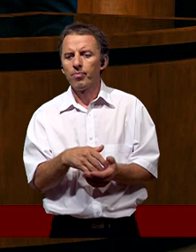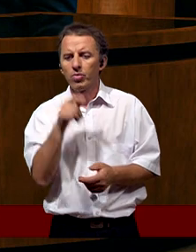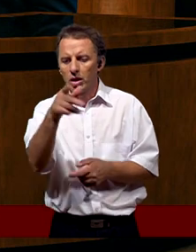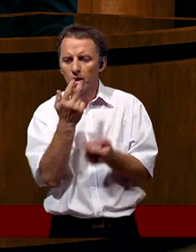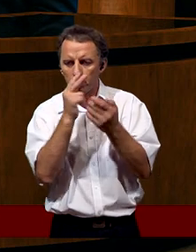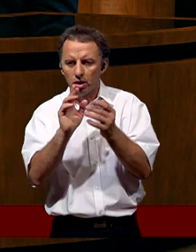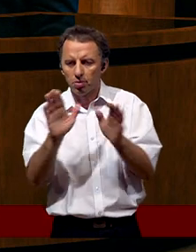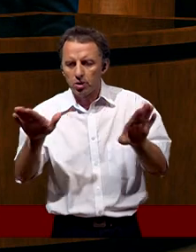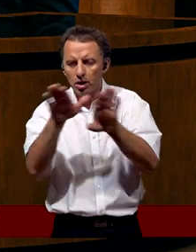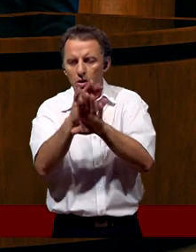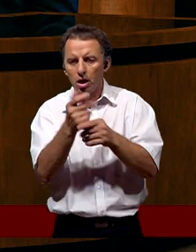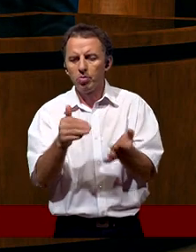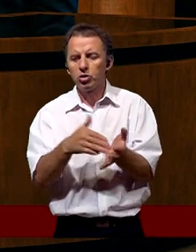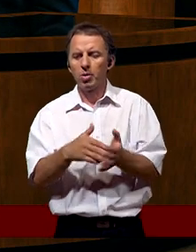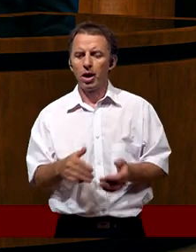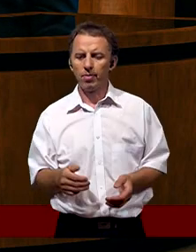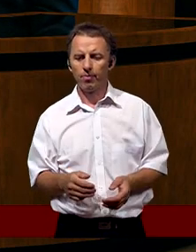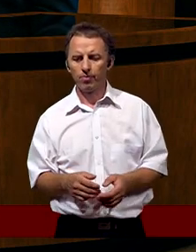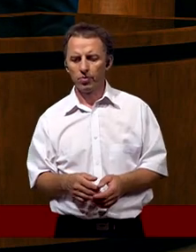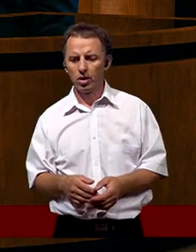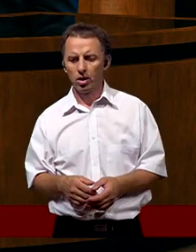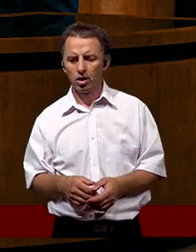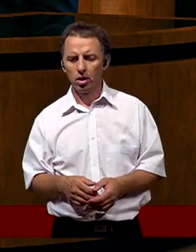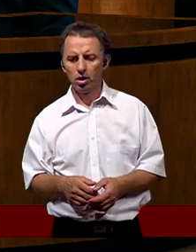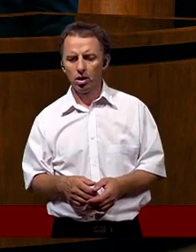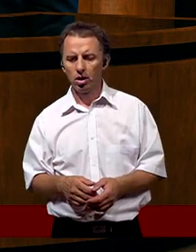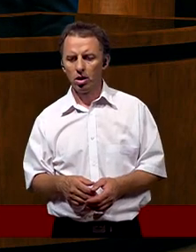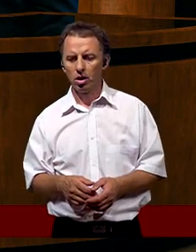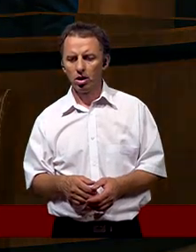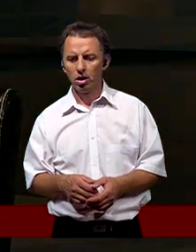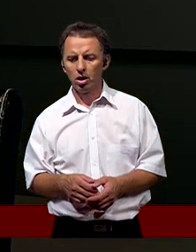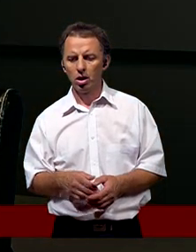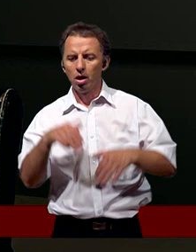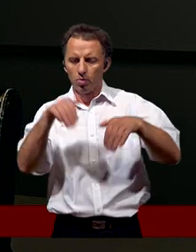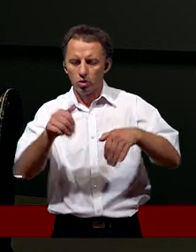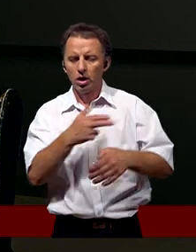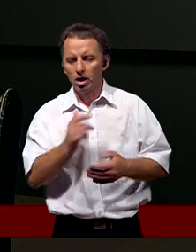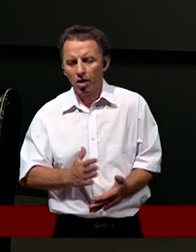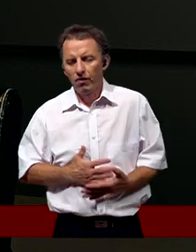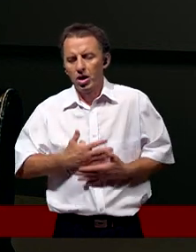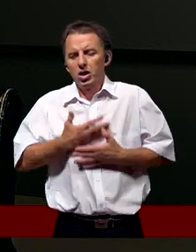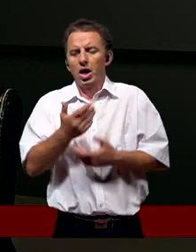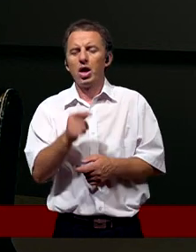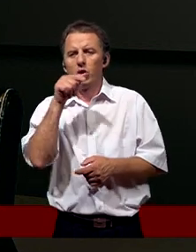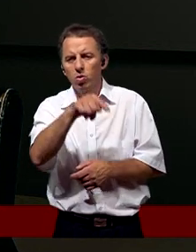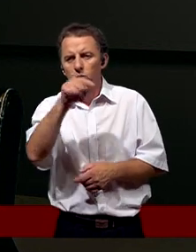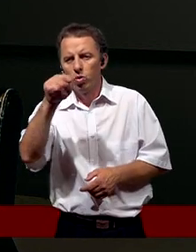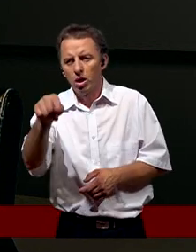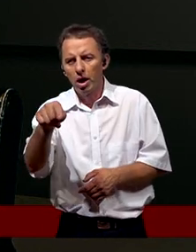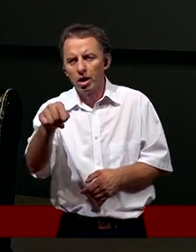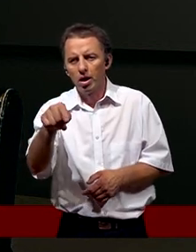nam przysłaniają Boga tak naprawdę. Tak, dokładnie. Tak. Właśnie mi się też wydaje, że